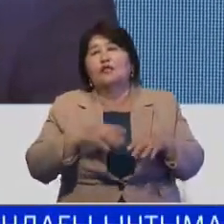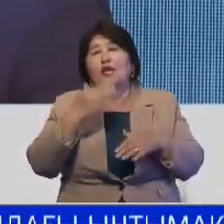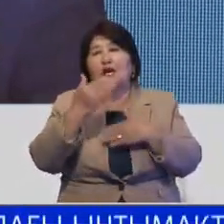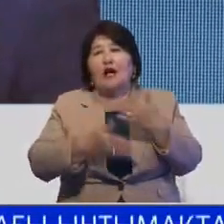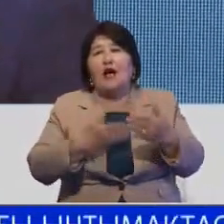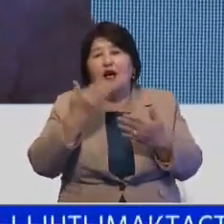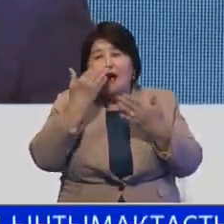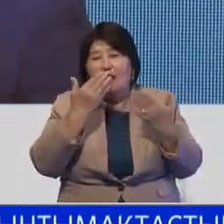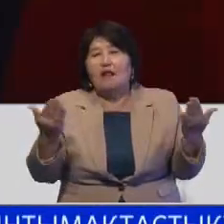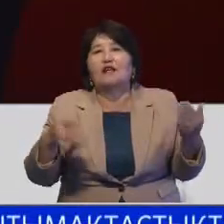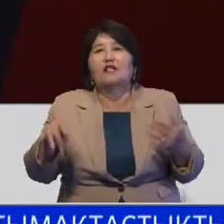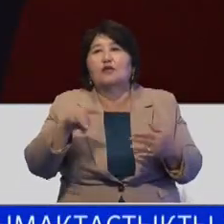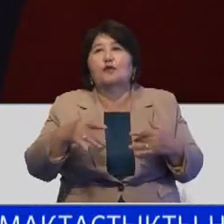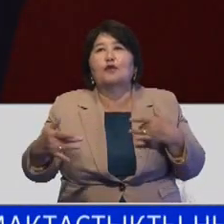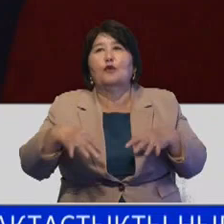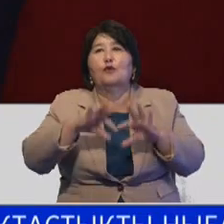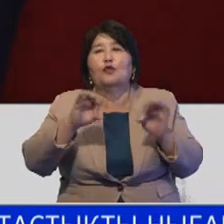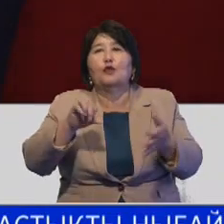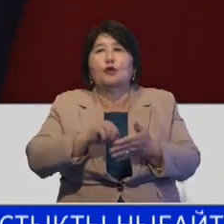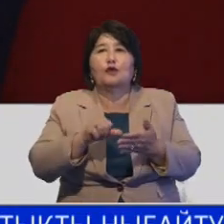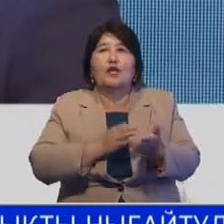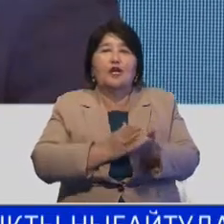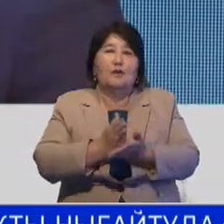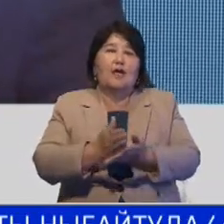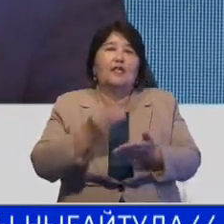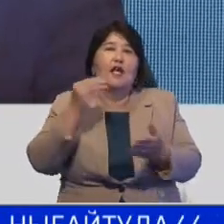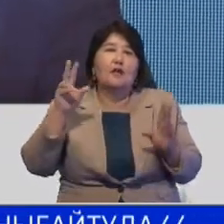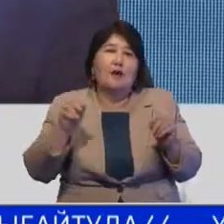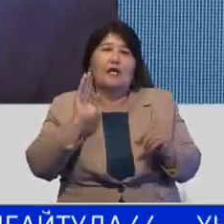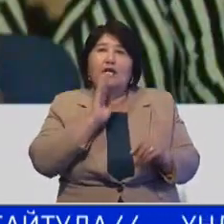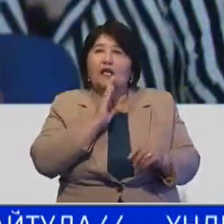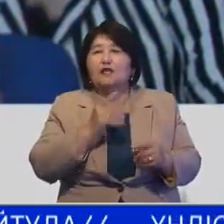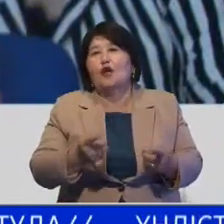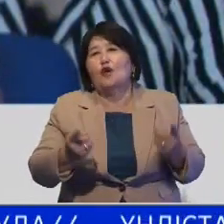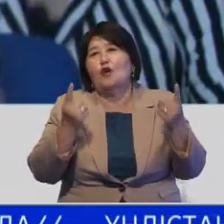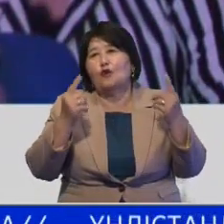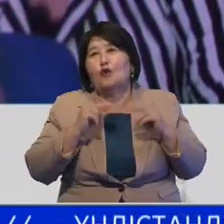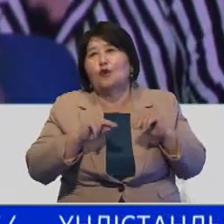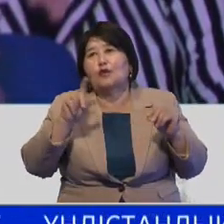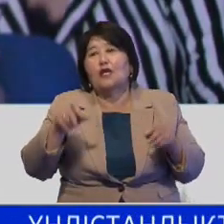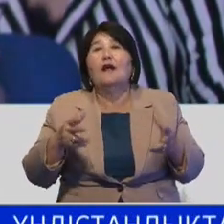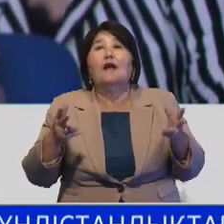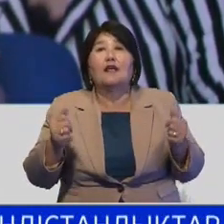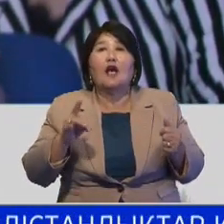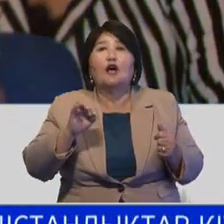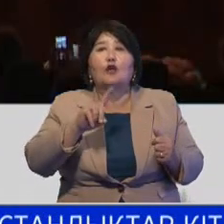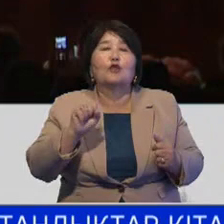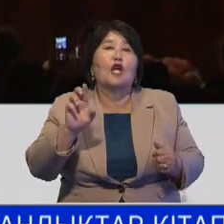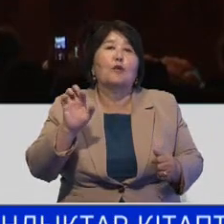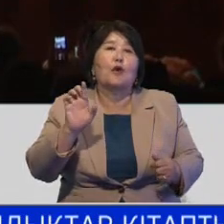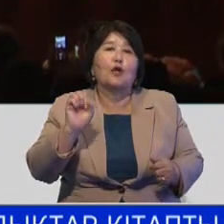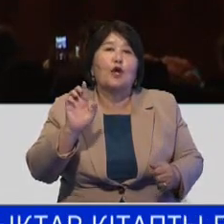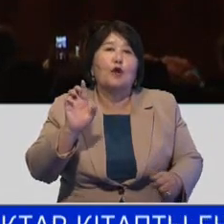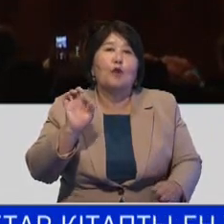халықаралық, республикалық дәрежеде өнер көрсетіп жүр. Бақытты анасыз және үлкен тәлімгерсіз деп есептеймін. Роза Боранбаева